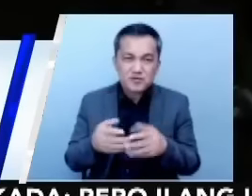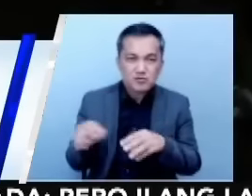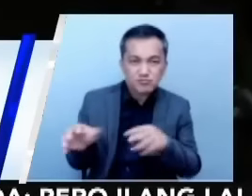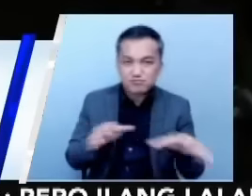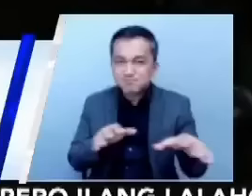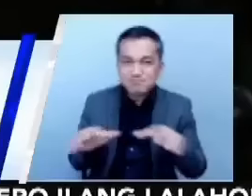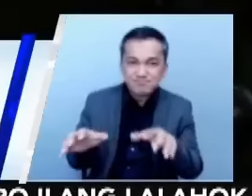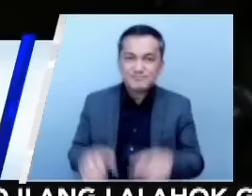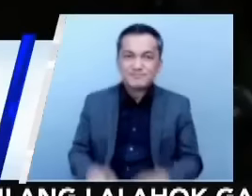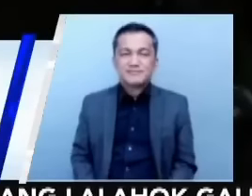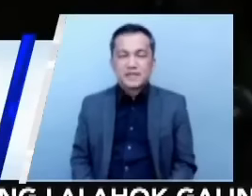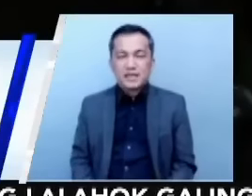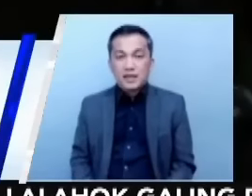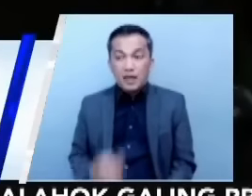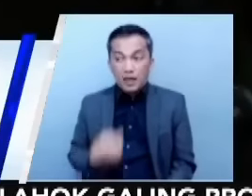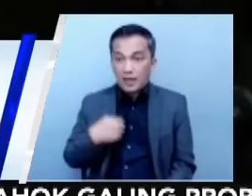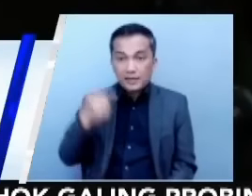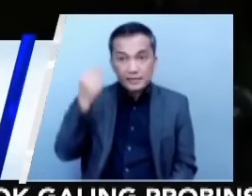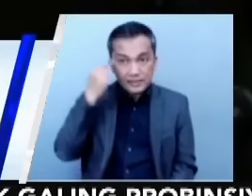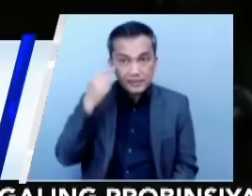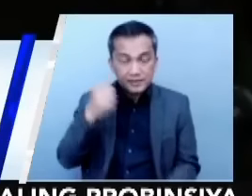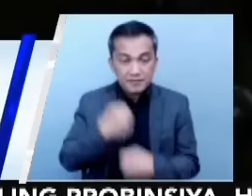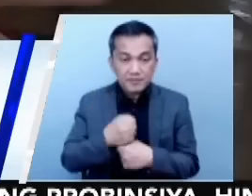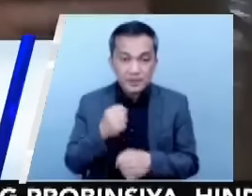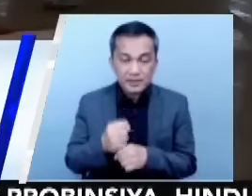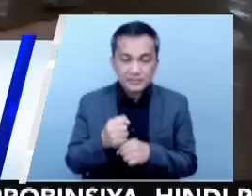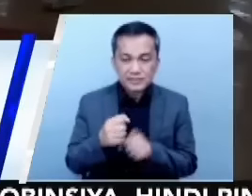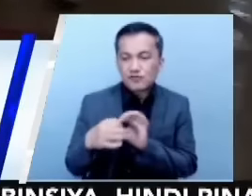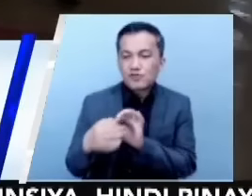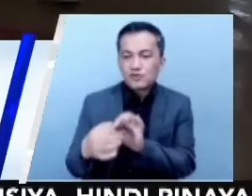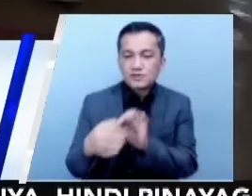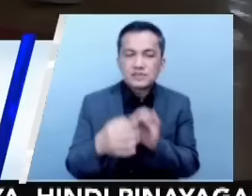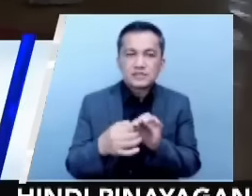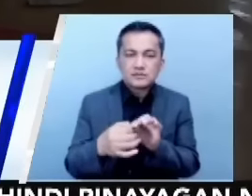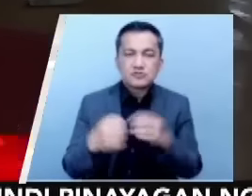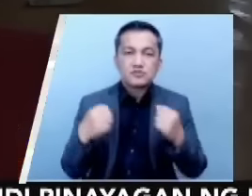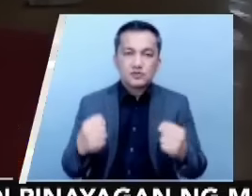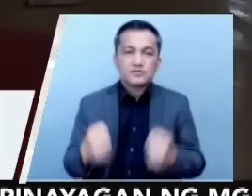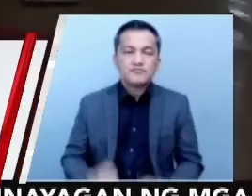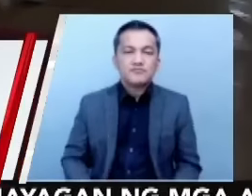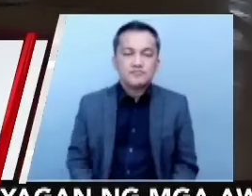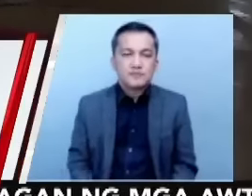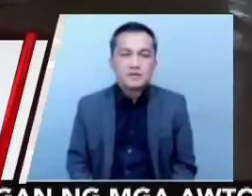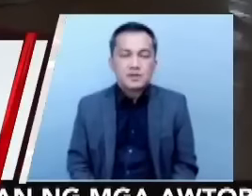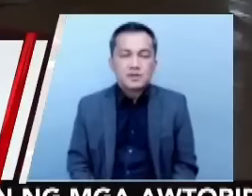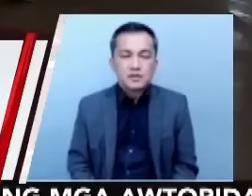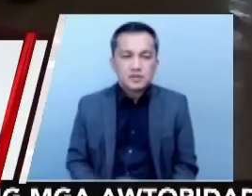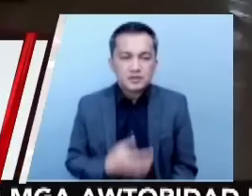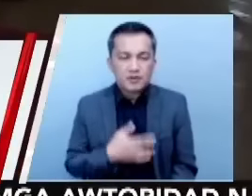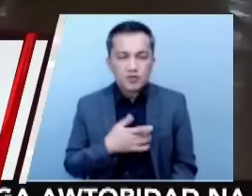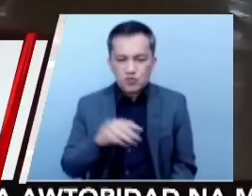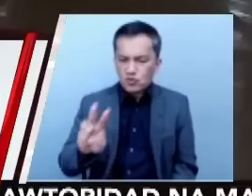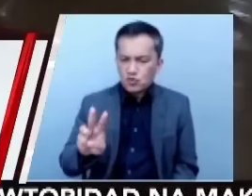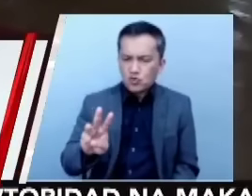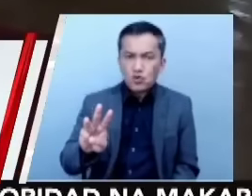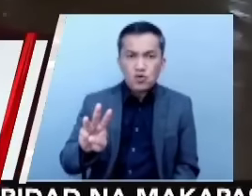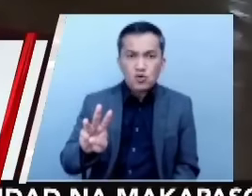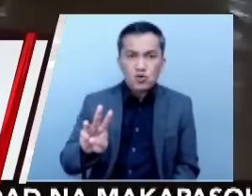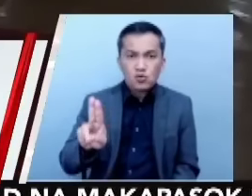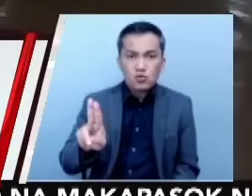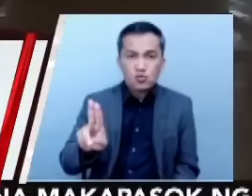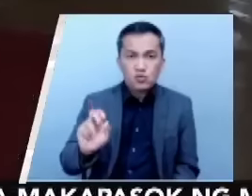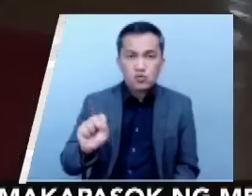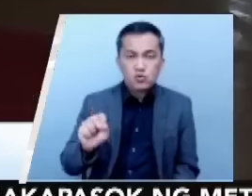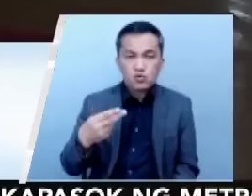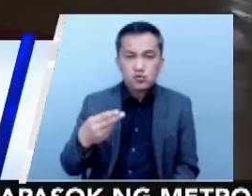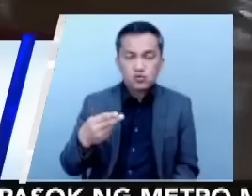think it makes the connection better. Iba talaga pala yung feeling ng wushu. Kasi the way na i-extend mo yung